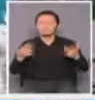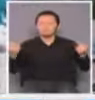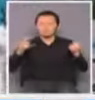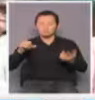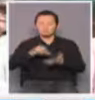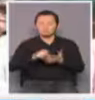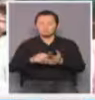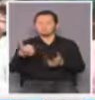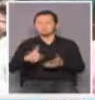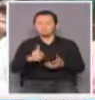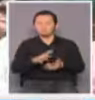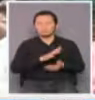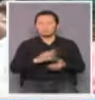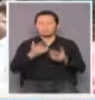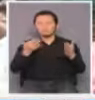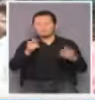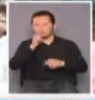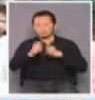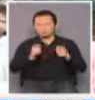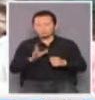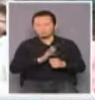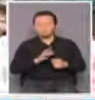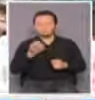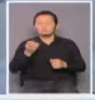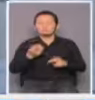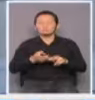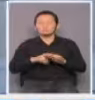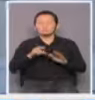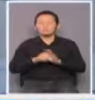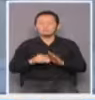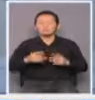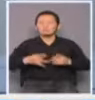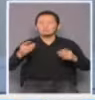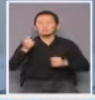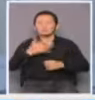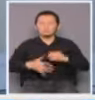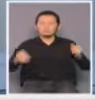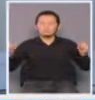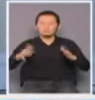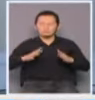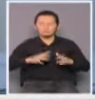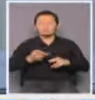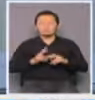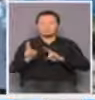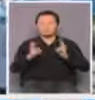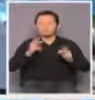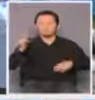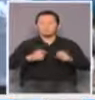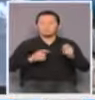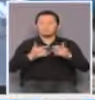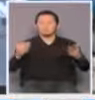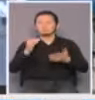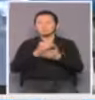қатысып, жеңімпаз атанғандарды түрлі марапаттарға ие болды. Сондай-ақ тәуелсіздік алаңына жиналған аудан тұрғындары флешмобтар мен концерттік